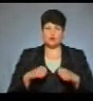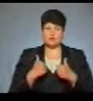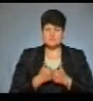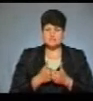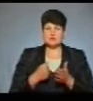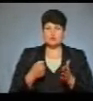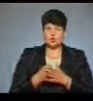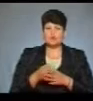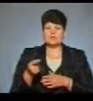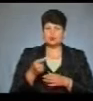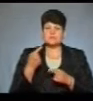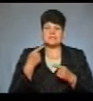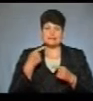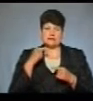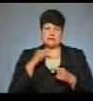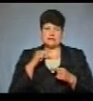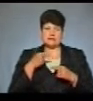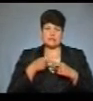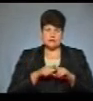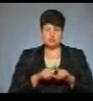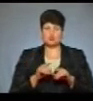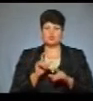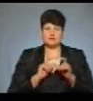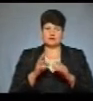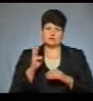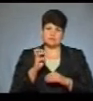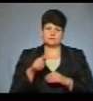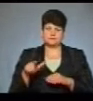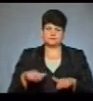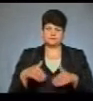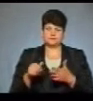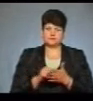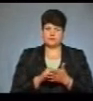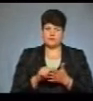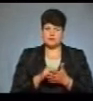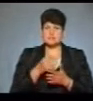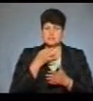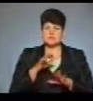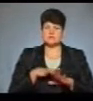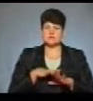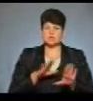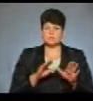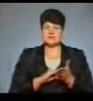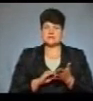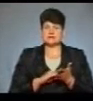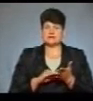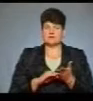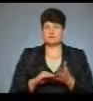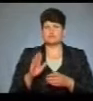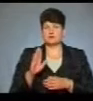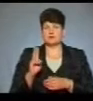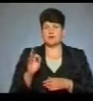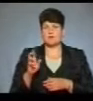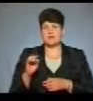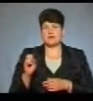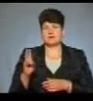до Тернопільського технічного університету майже 300 осіб, повідомив заступник відповідального секретаря приймальної комісії цього університету Володимир